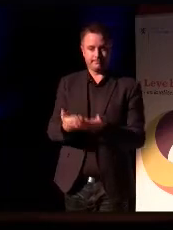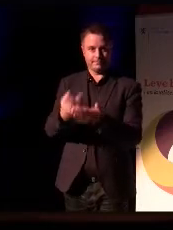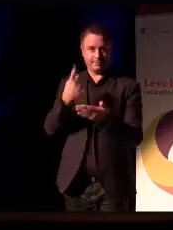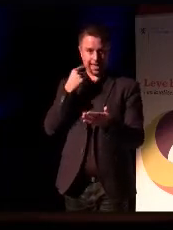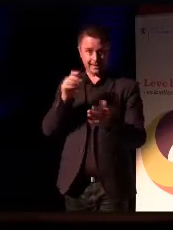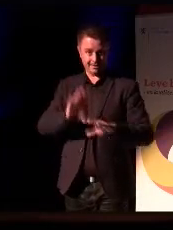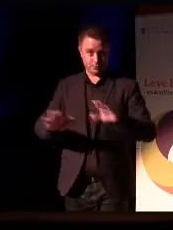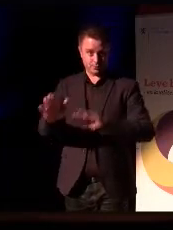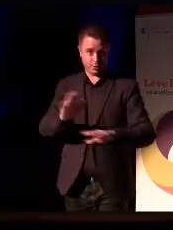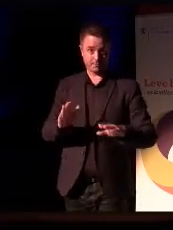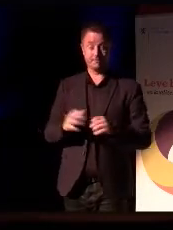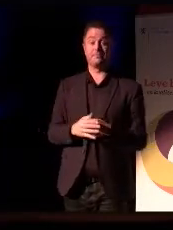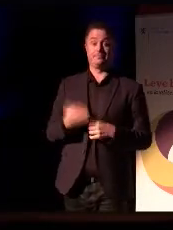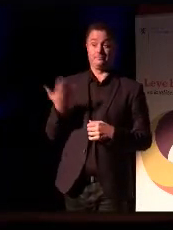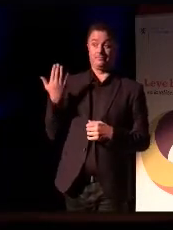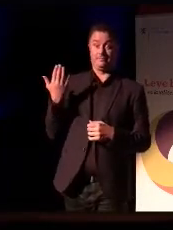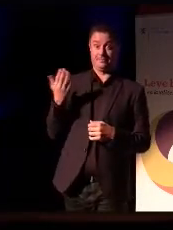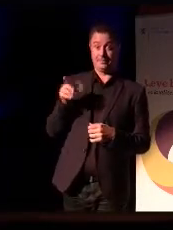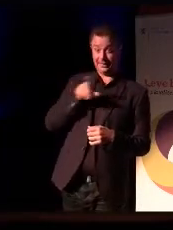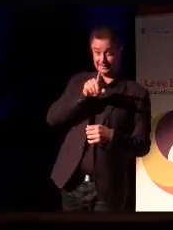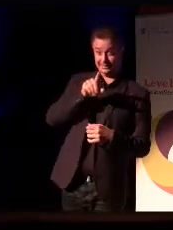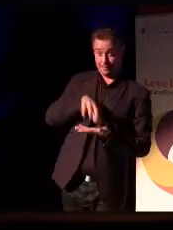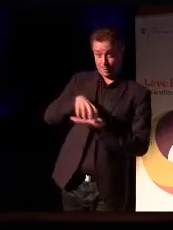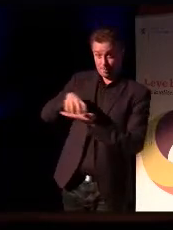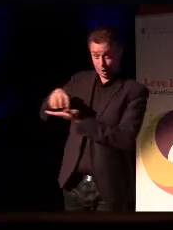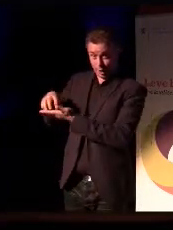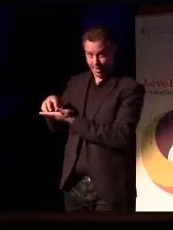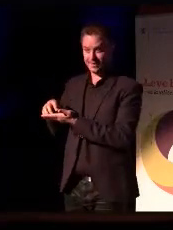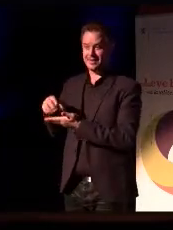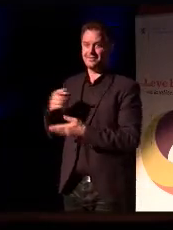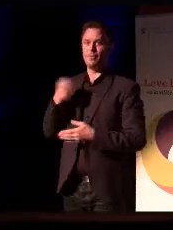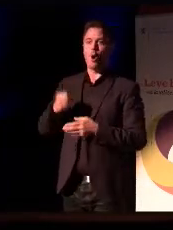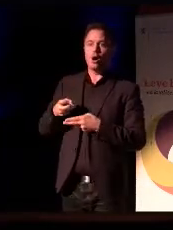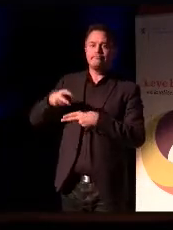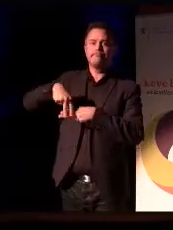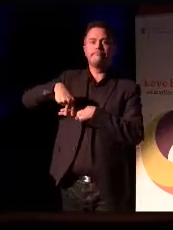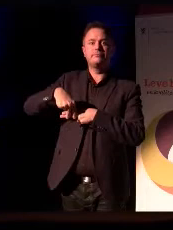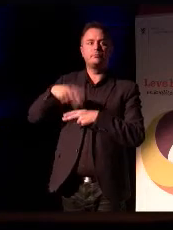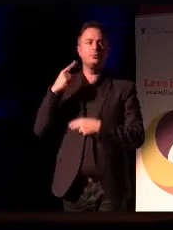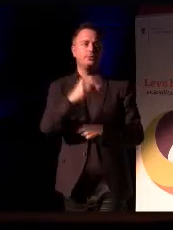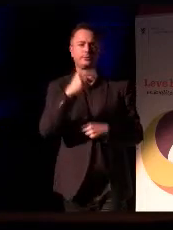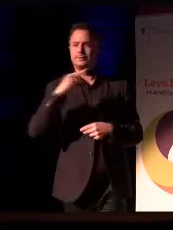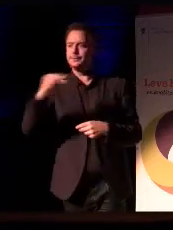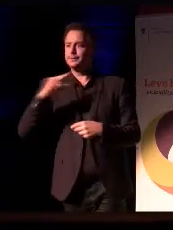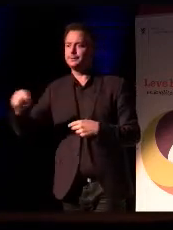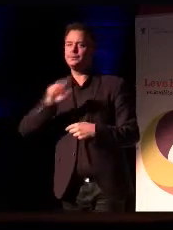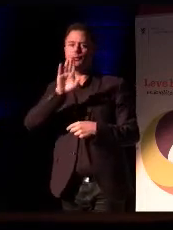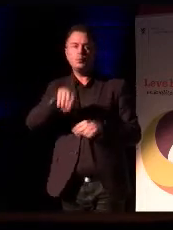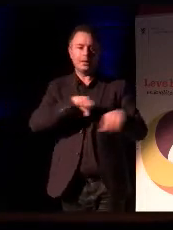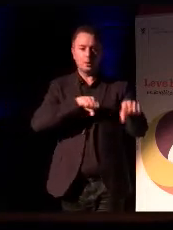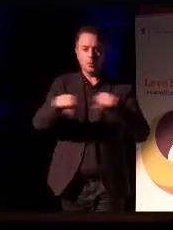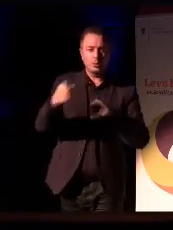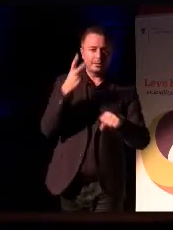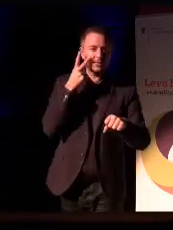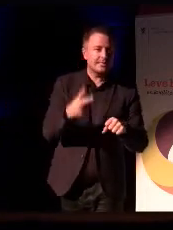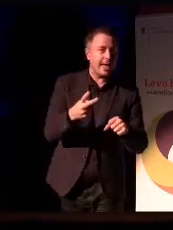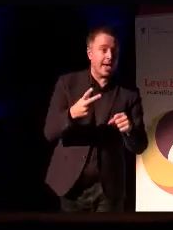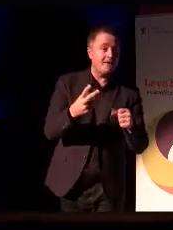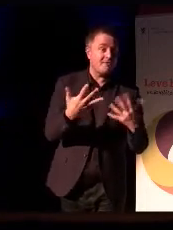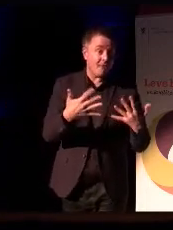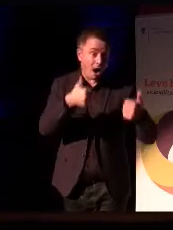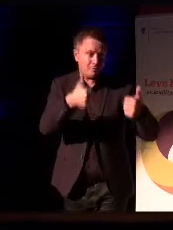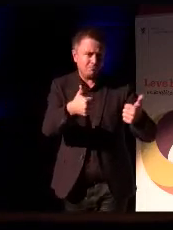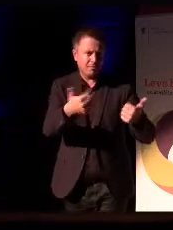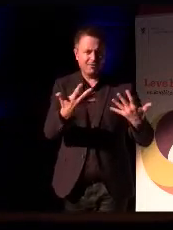skrivebordene I departementene, drar ut I kommunene for å se hva som fungerer og hva som ikke fungerer. Det jo sånn vi finner de gode